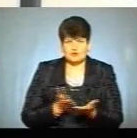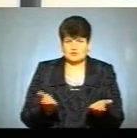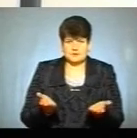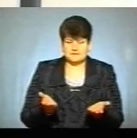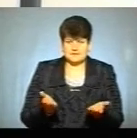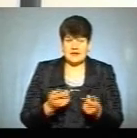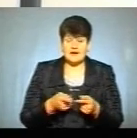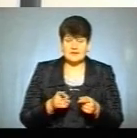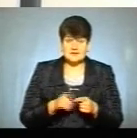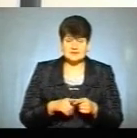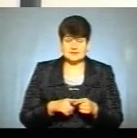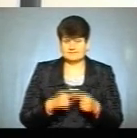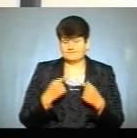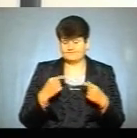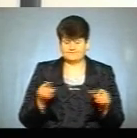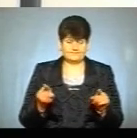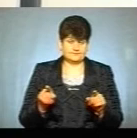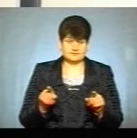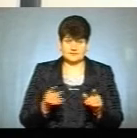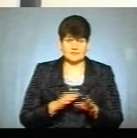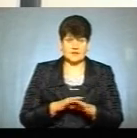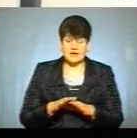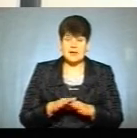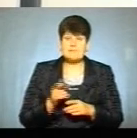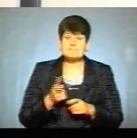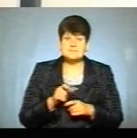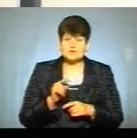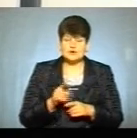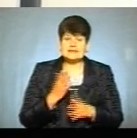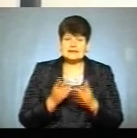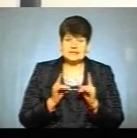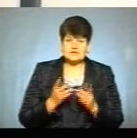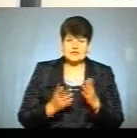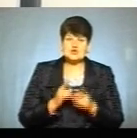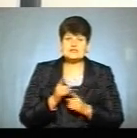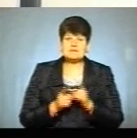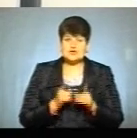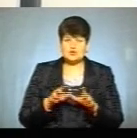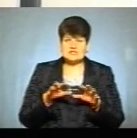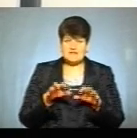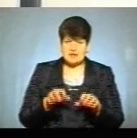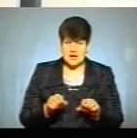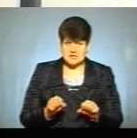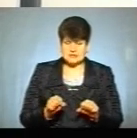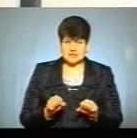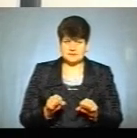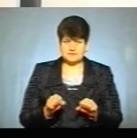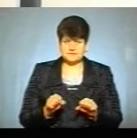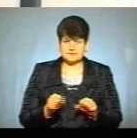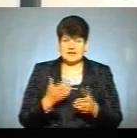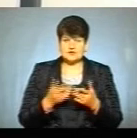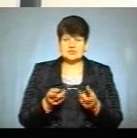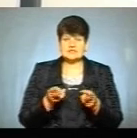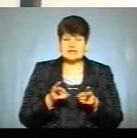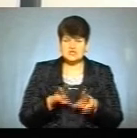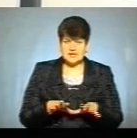Але це алогічно абсолютно. І більше того, навіть якщо змінюються власники, змінюється, якщо залишається